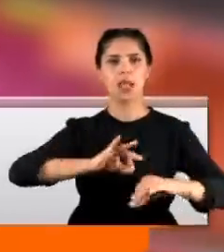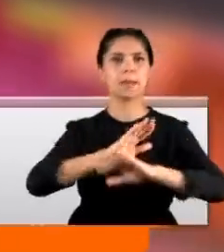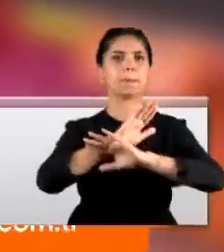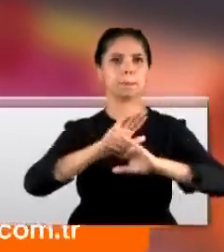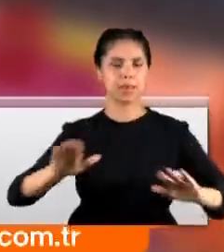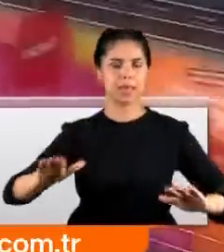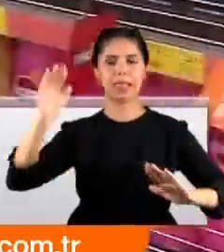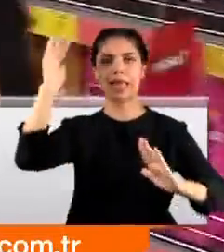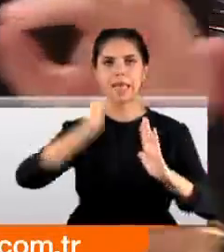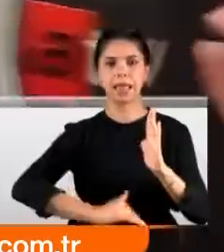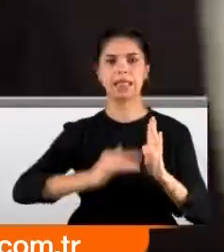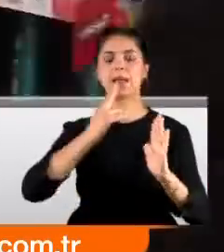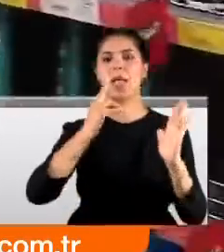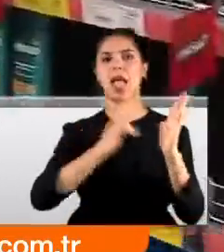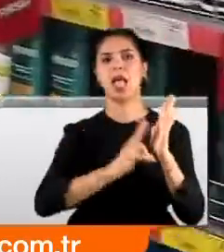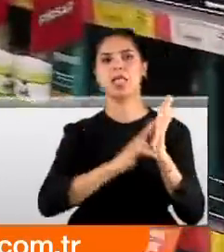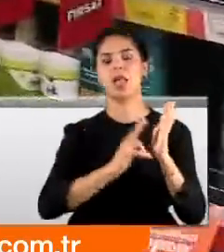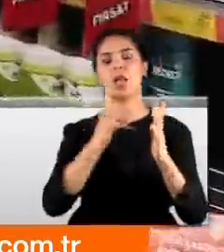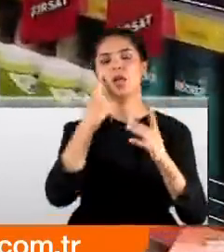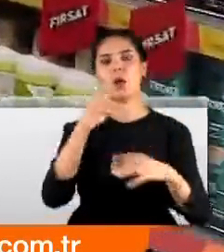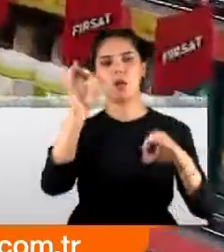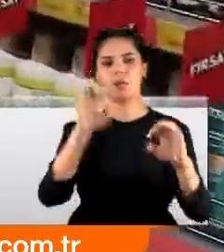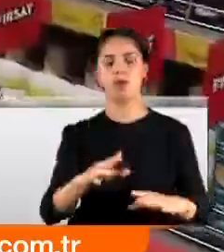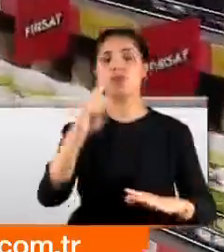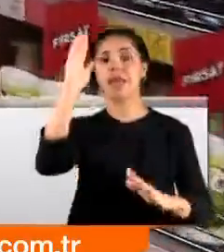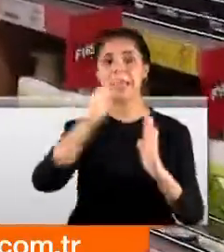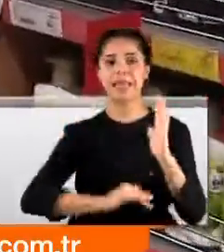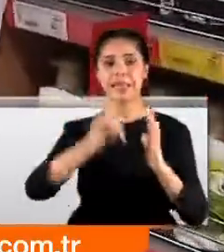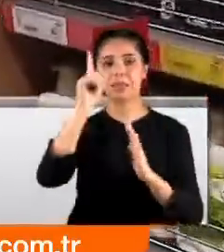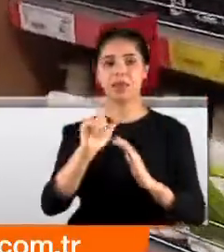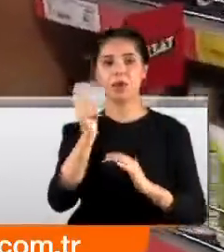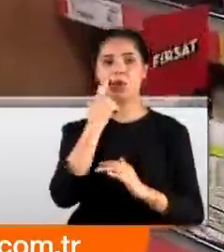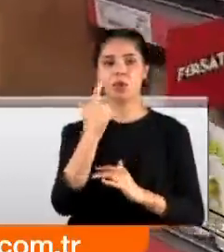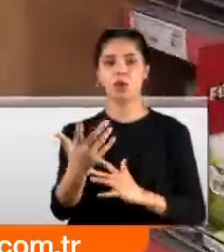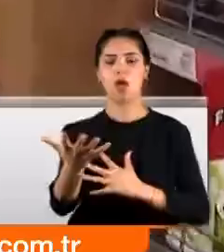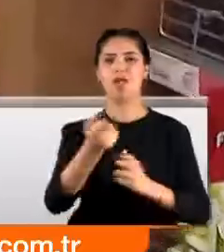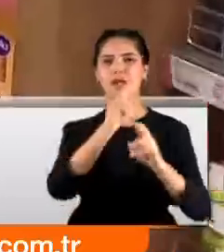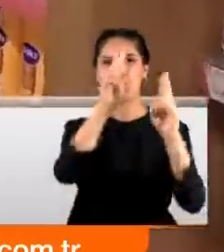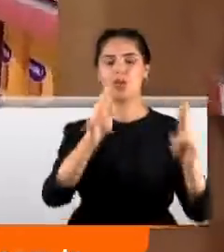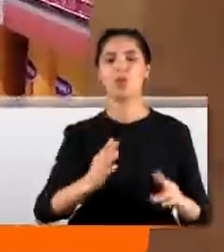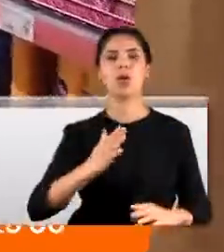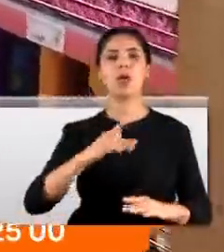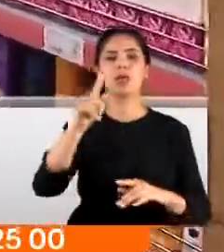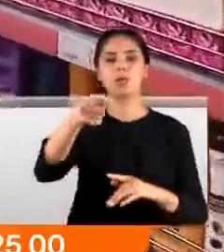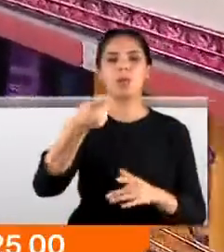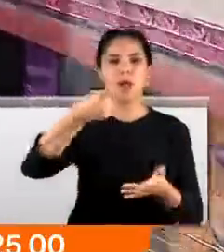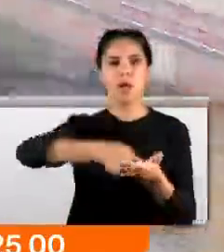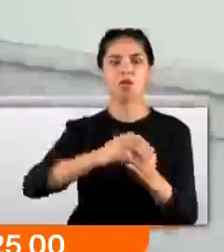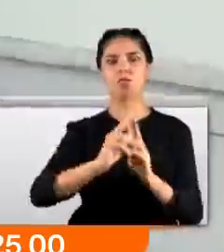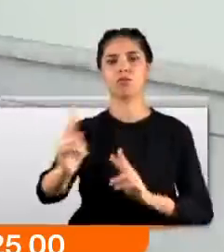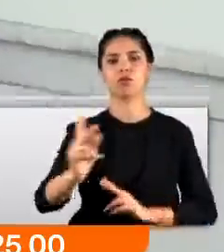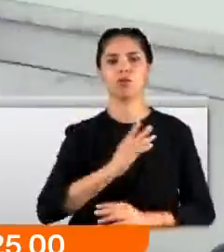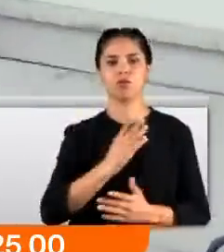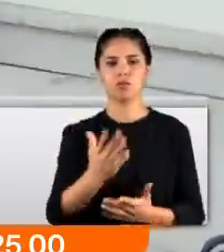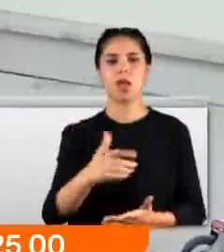tamamlandı. İndirimler etiketlere yansıdı. İndirimin ilk gününde marketlerde, kasaların önünde uzun kuyruklar oluştu.